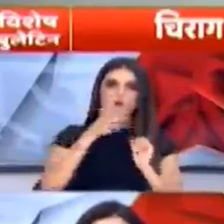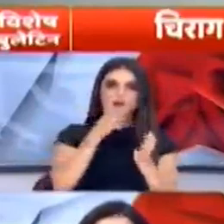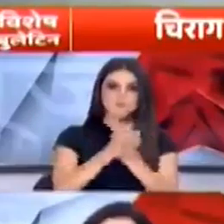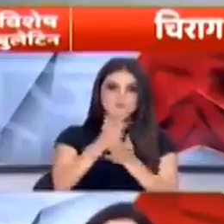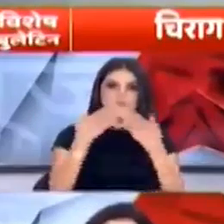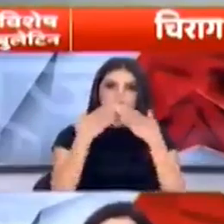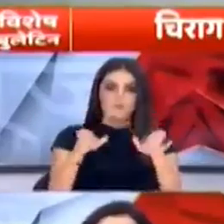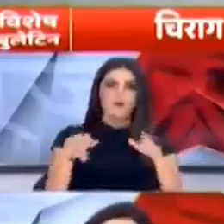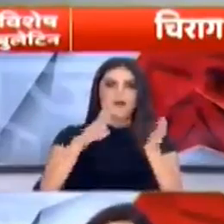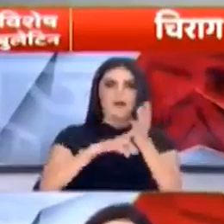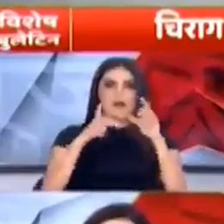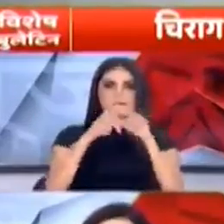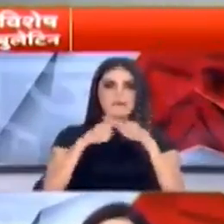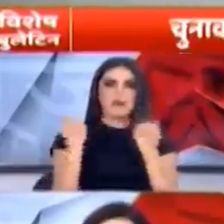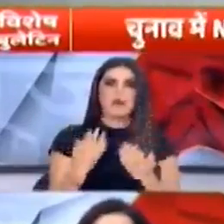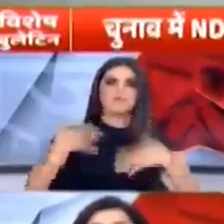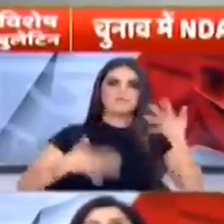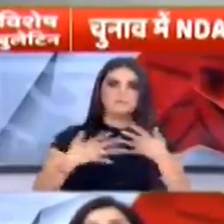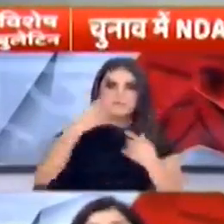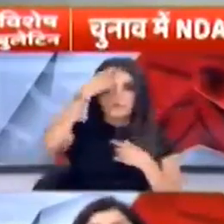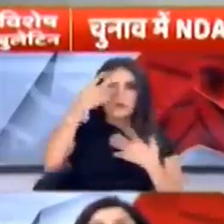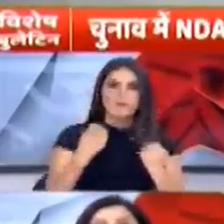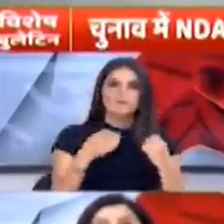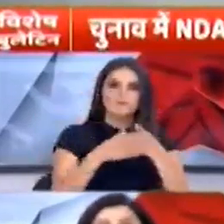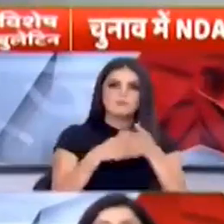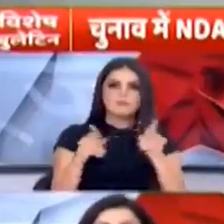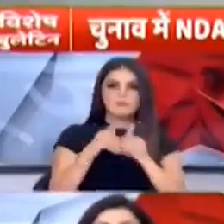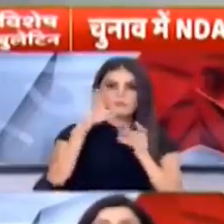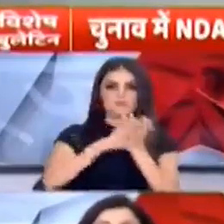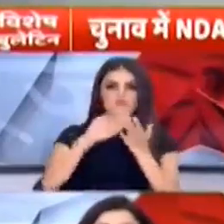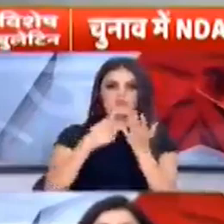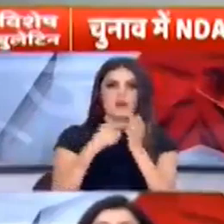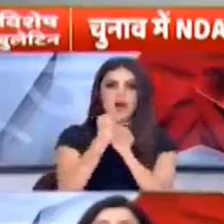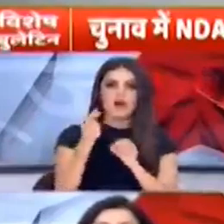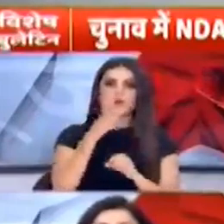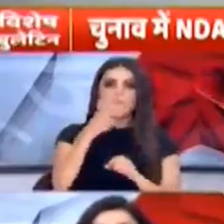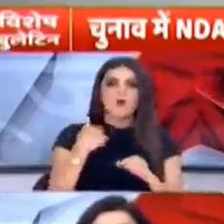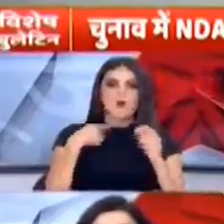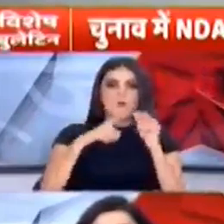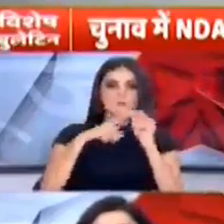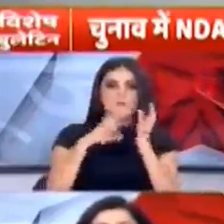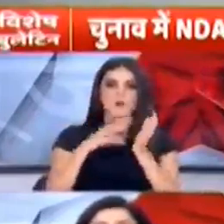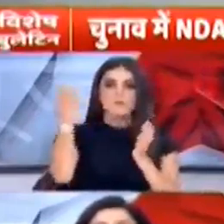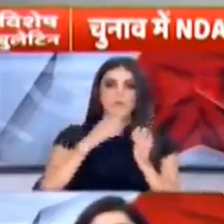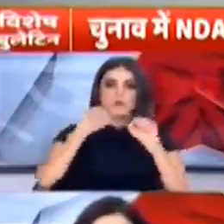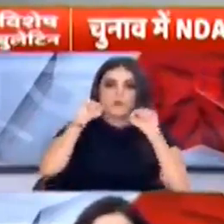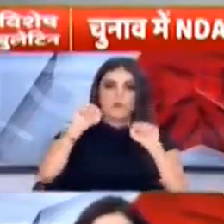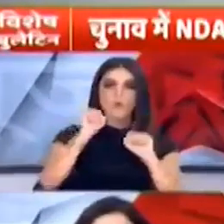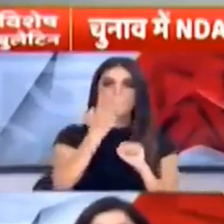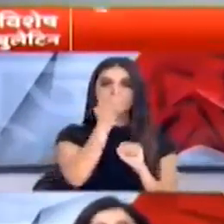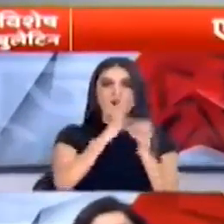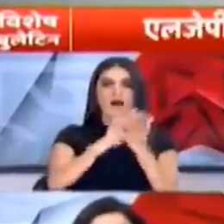से एनडीए मुश्किल में। चिराग ने बयान दिया कि वो मोदी के हनुमान